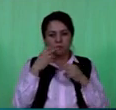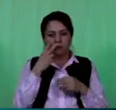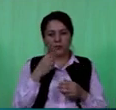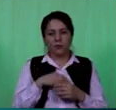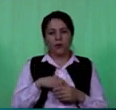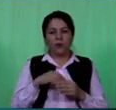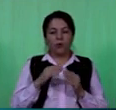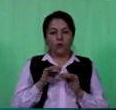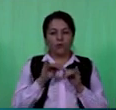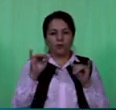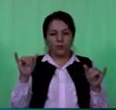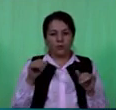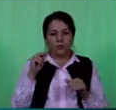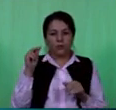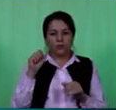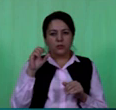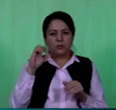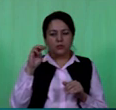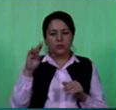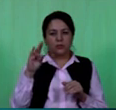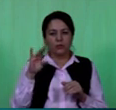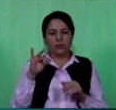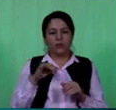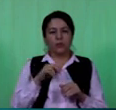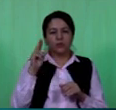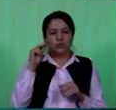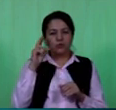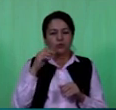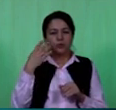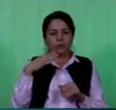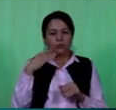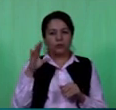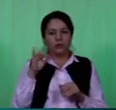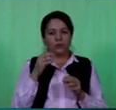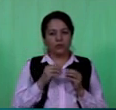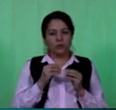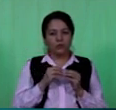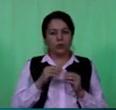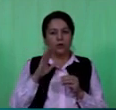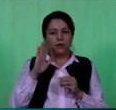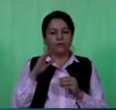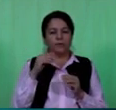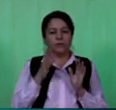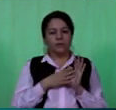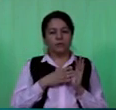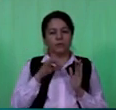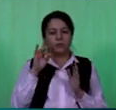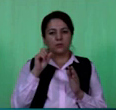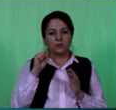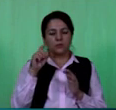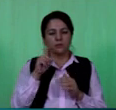увеличьте частное чисел 40 и 10 в 9 раз